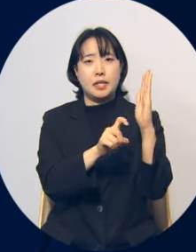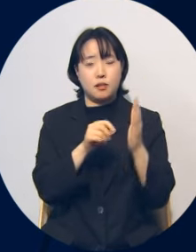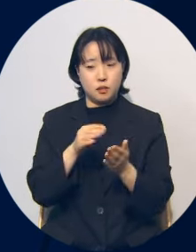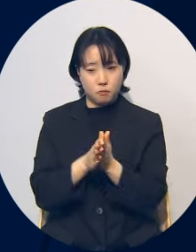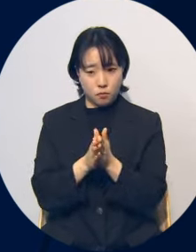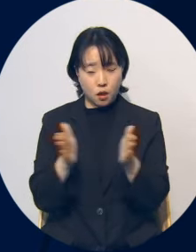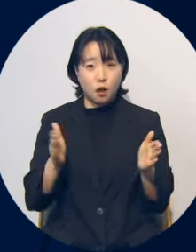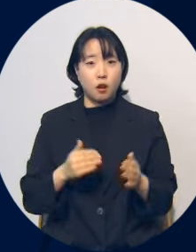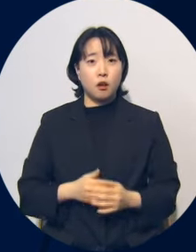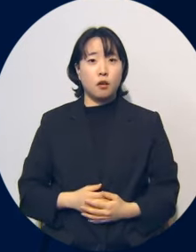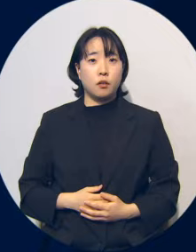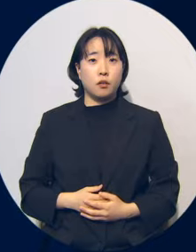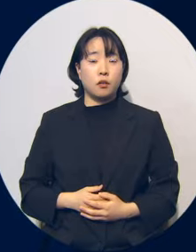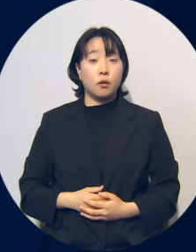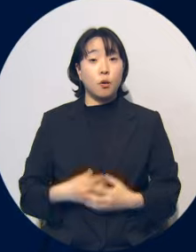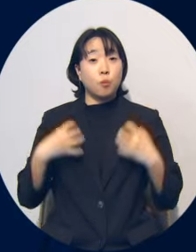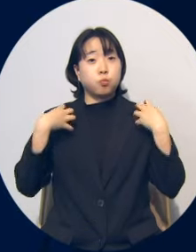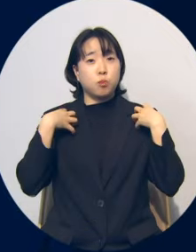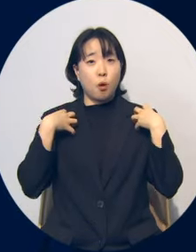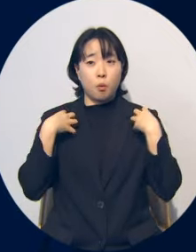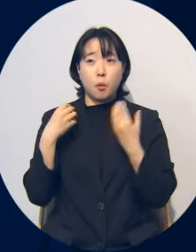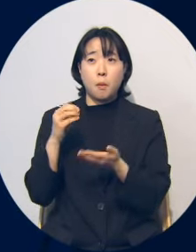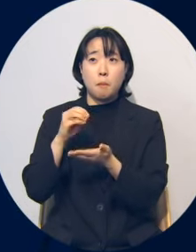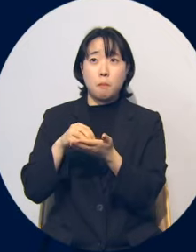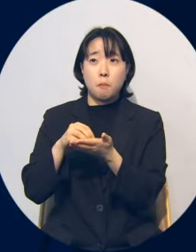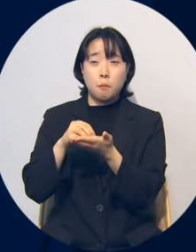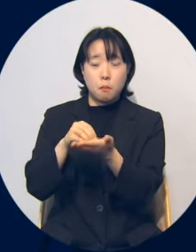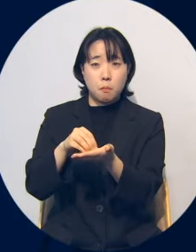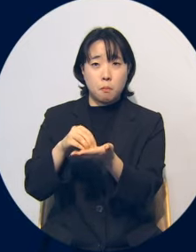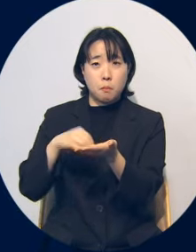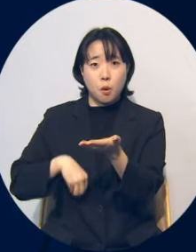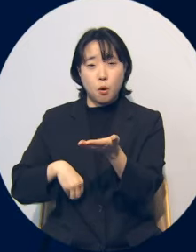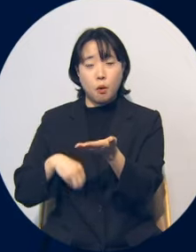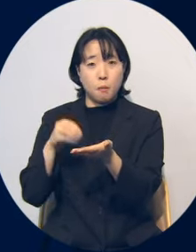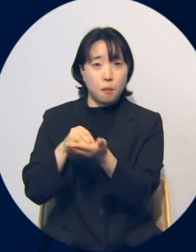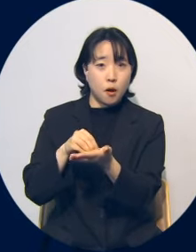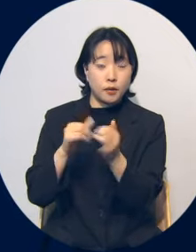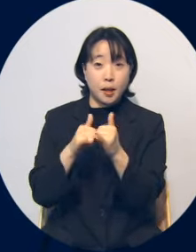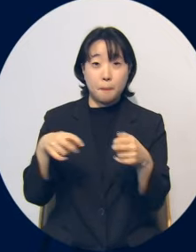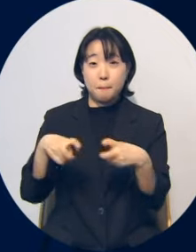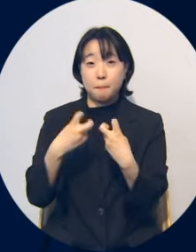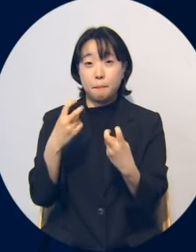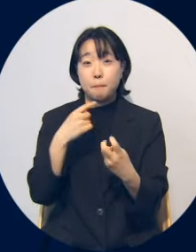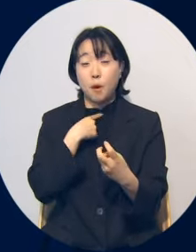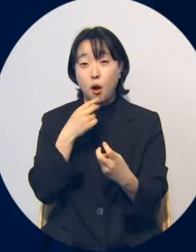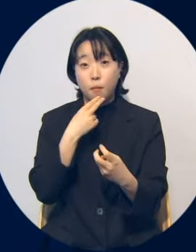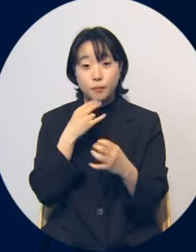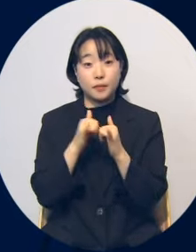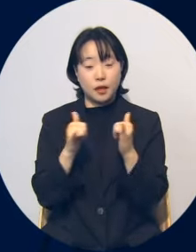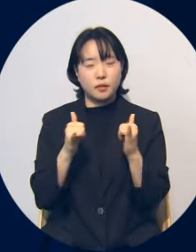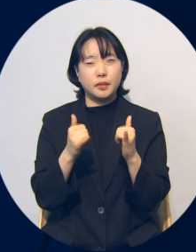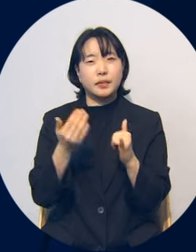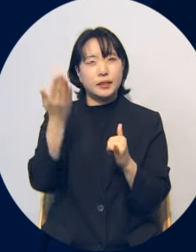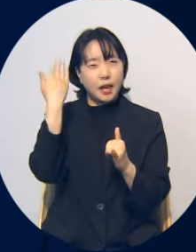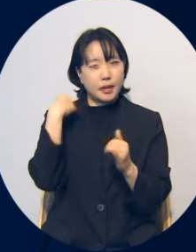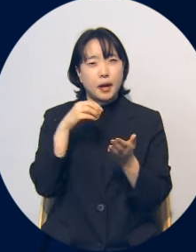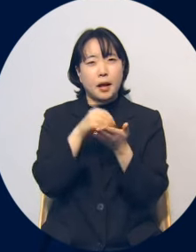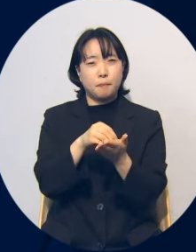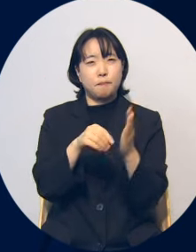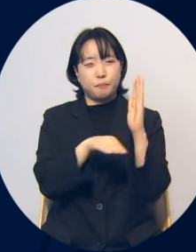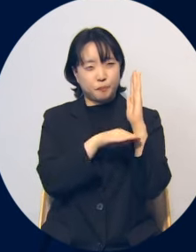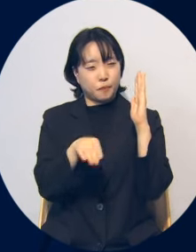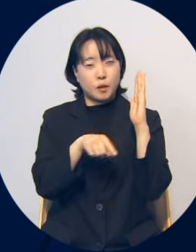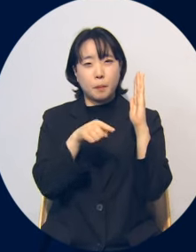적용받습니다 정부는 경력단절 저위험 우량 가입자에 대해서는 재가입시 이전 계약 등급에서 3등급을